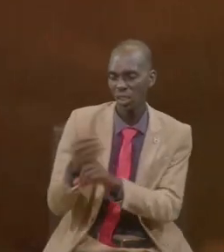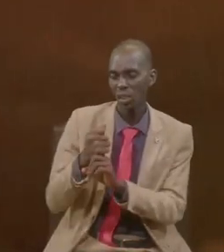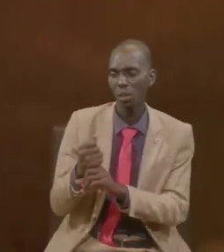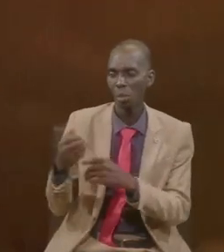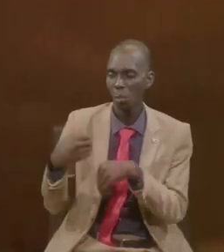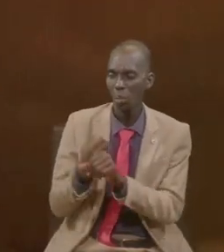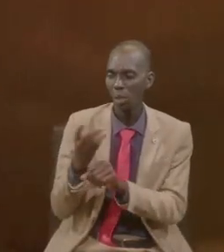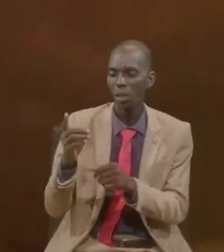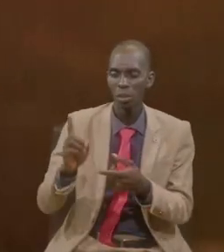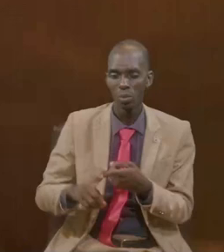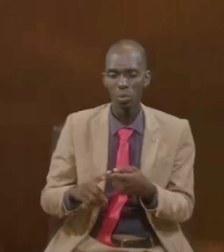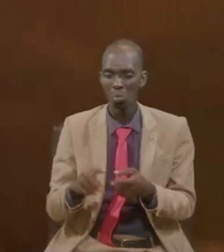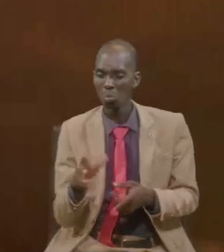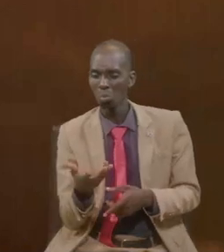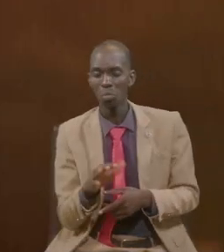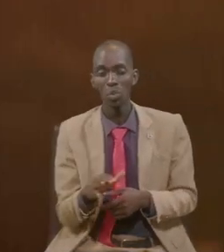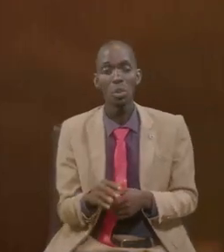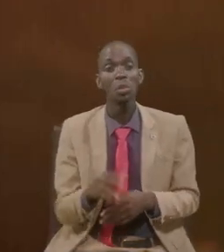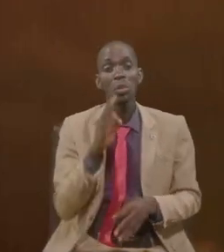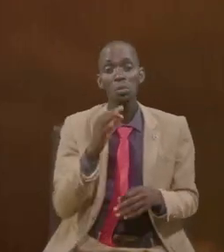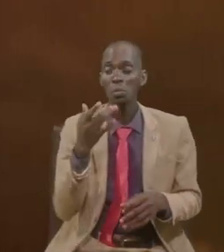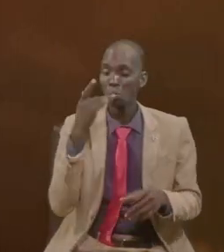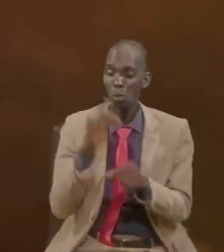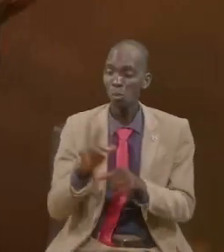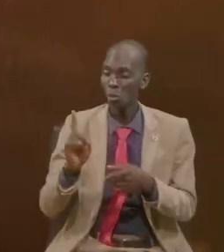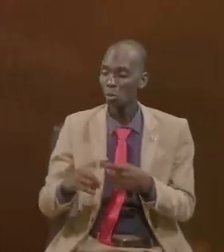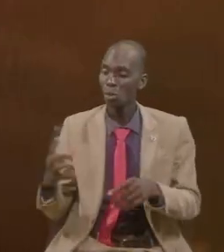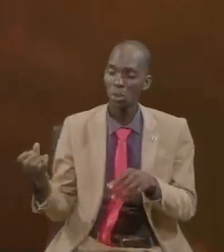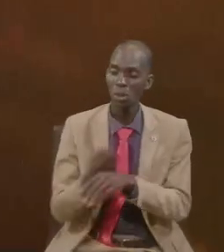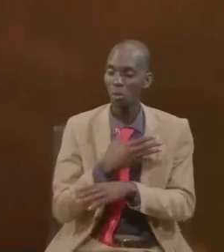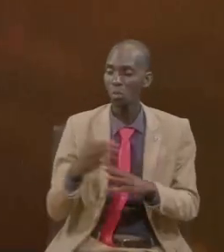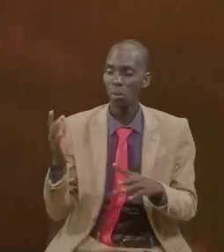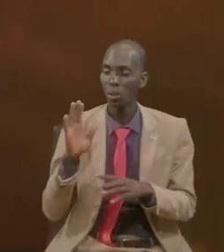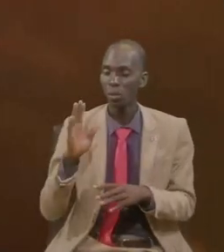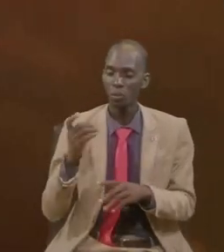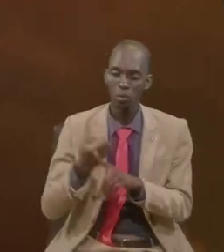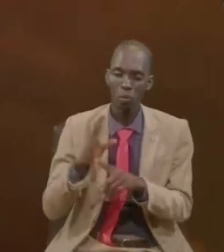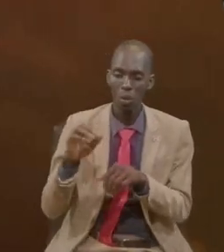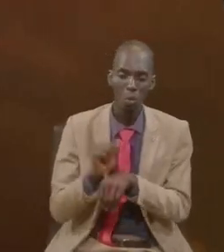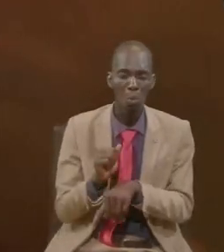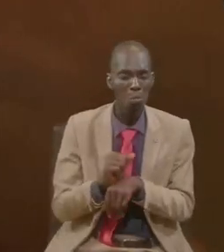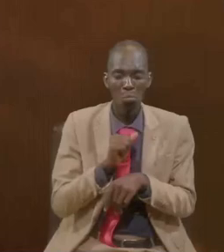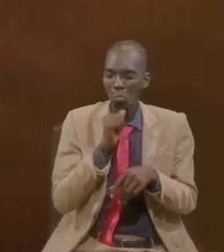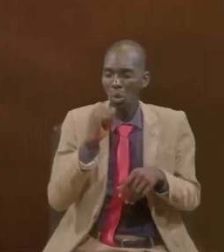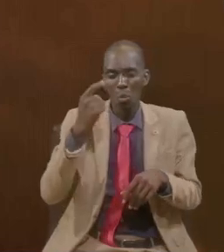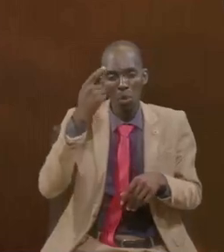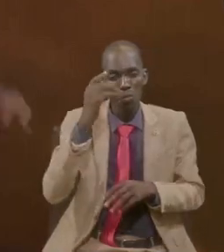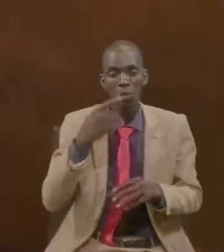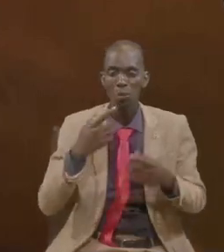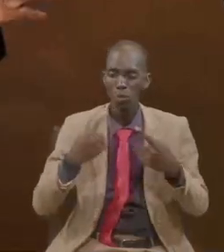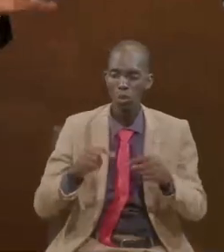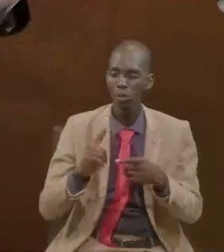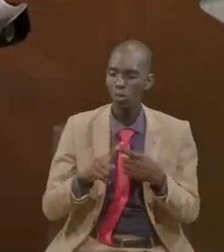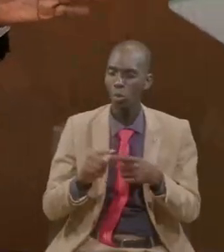à compromettre sur quelque chose. Vous pouvez les menacer, à les licencier, à les opprimer, à